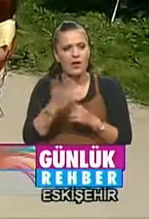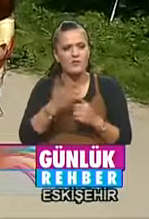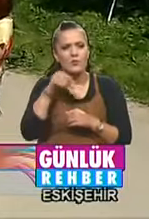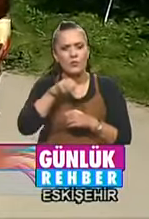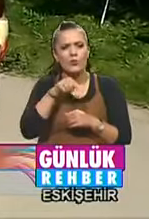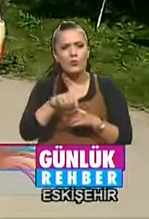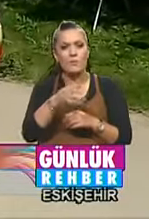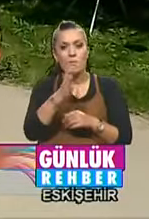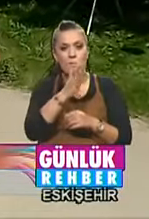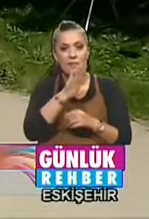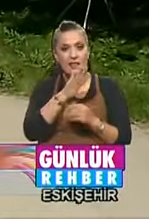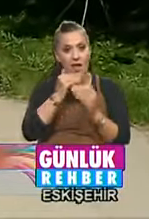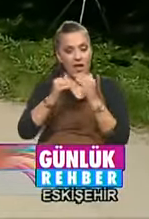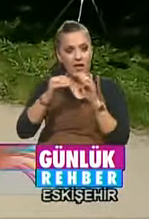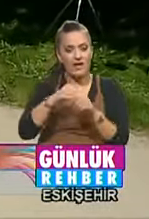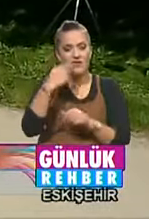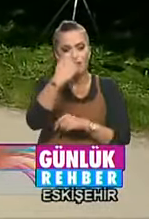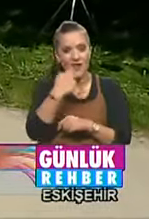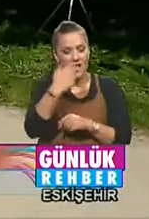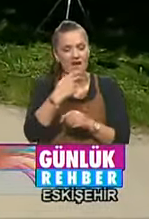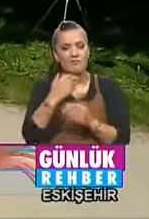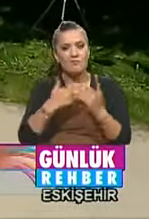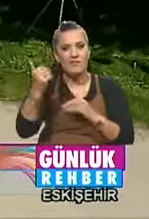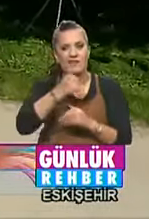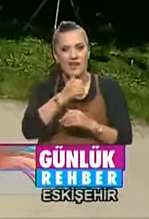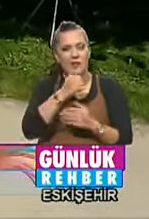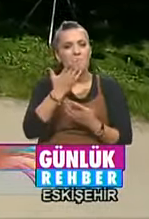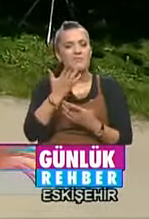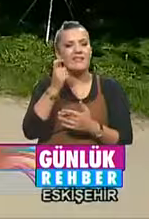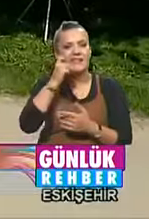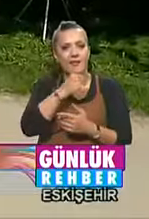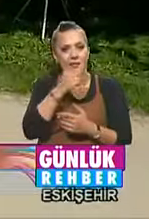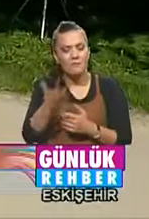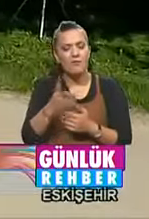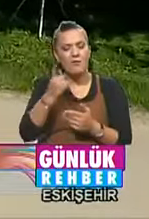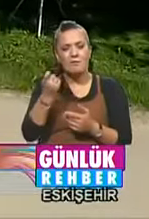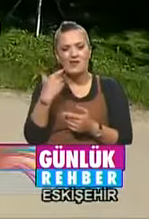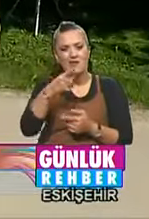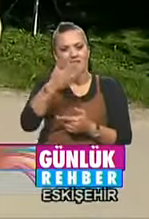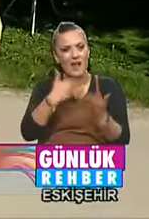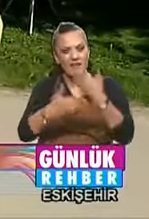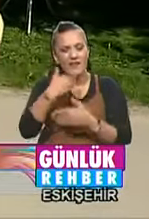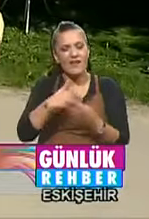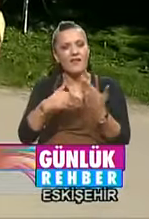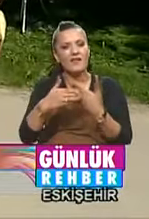bu bilgelerimiz, şairlerimiz, ariflerimiz, sufilerimiz, bunlar hepsi az önce siz de ifade ettiniz hocam